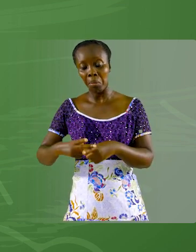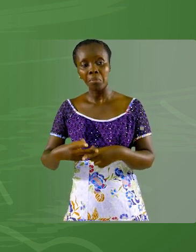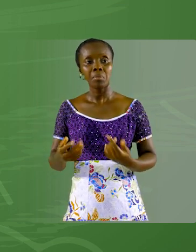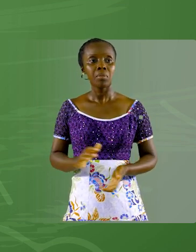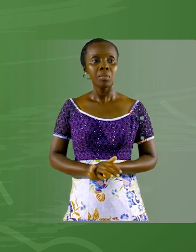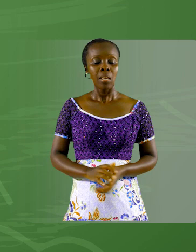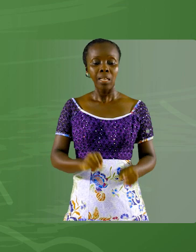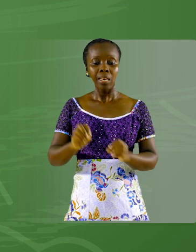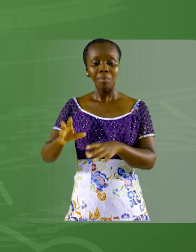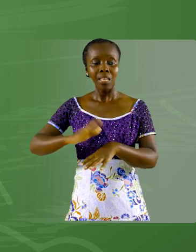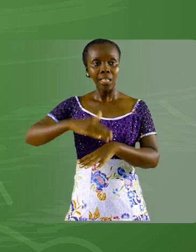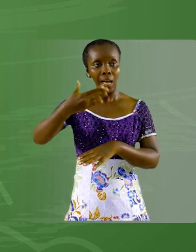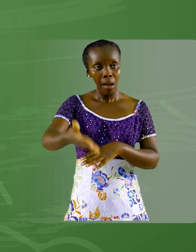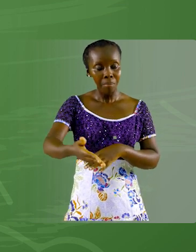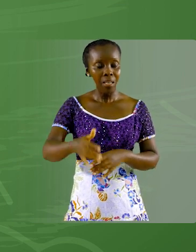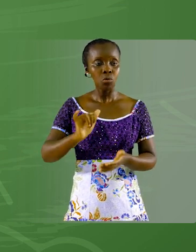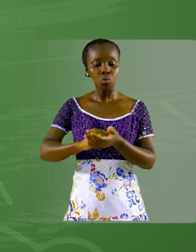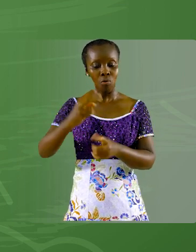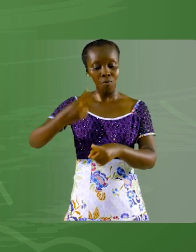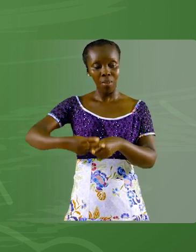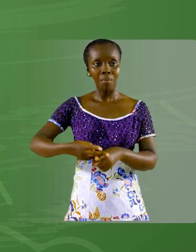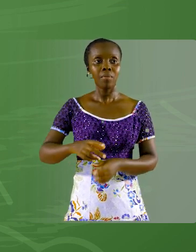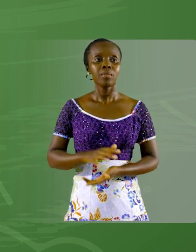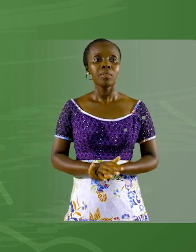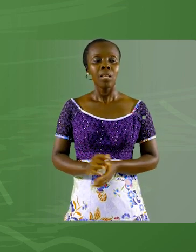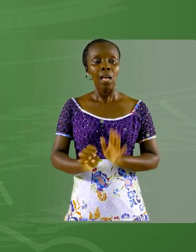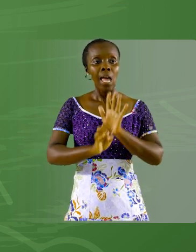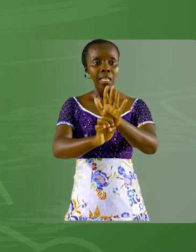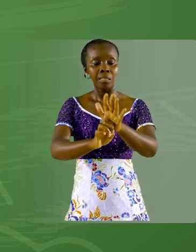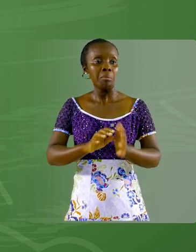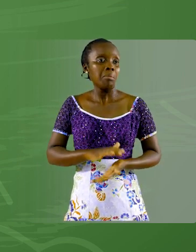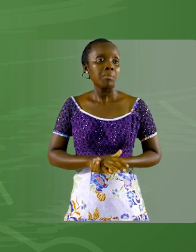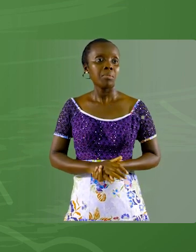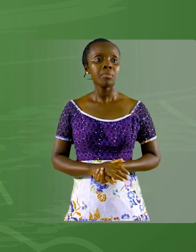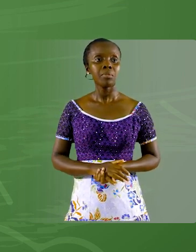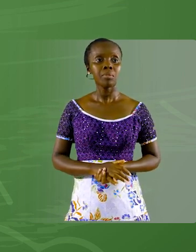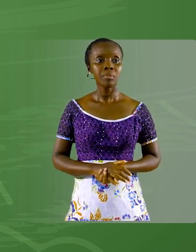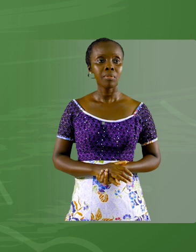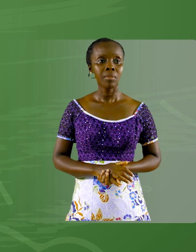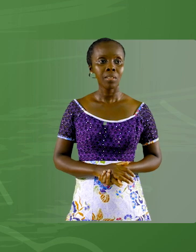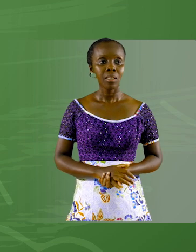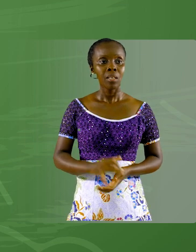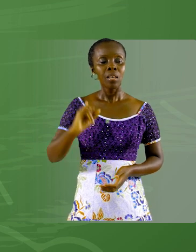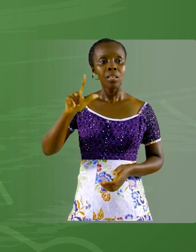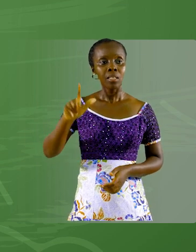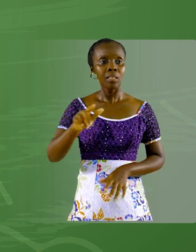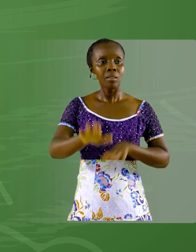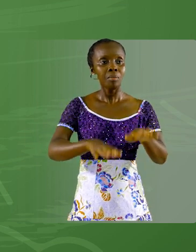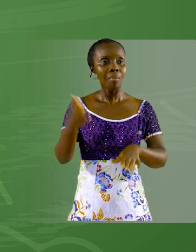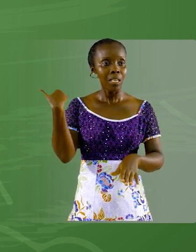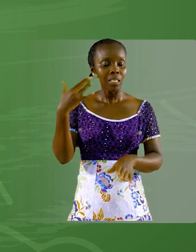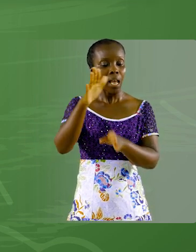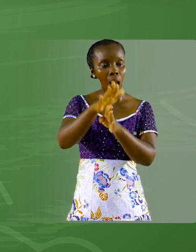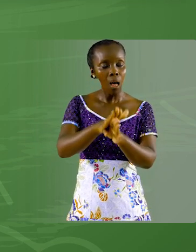il est placé après ce verbe. Nous avons vu l'exemple de « il marchait